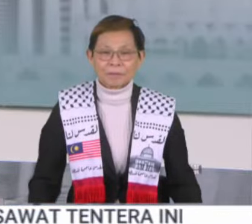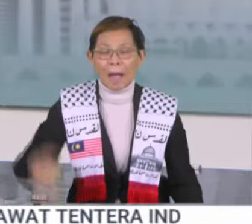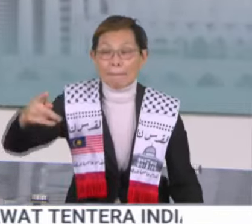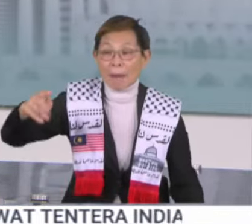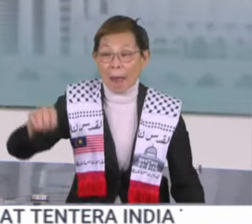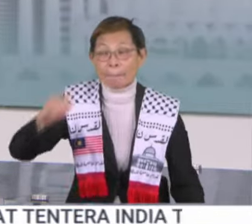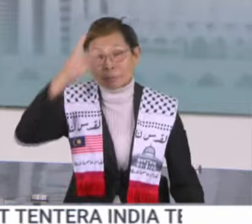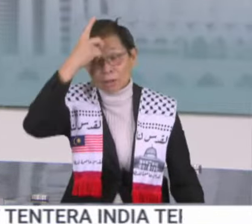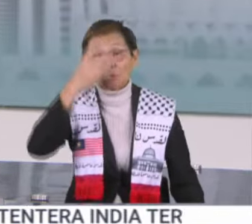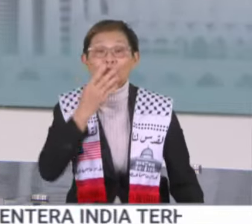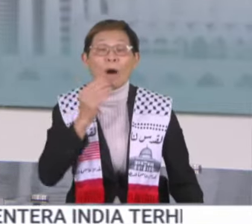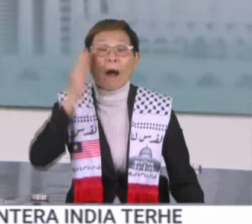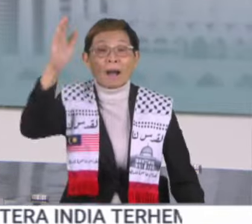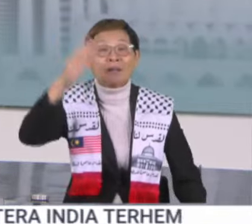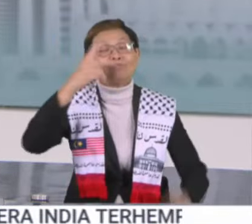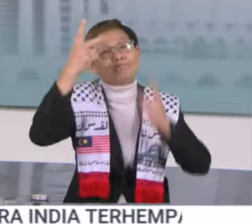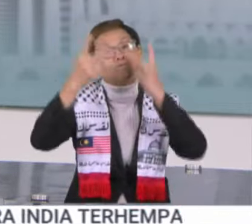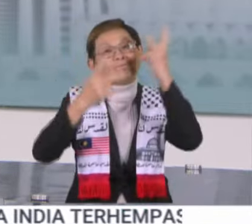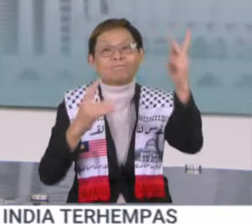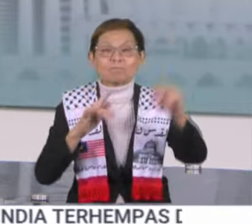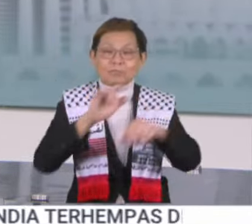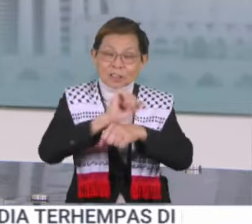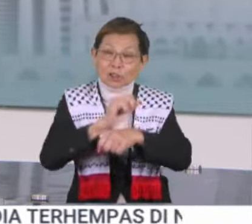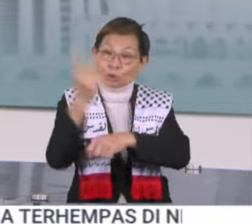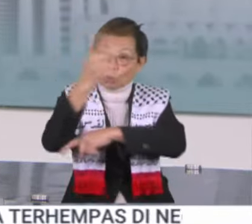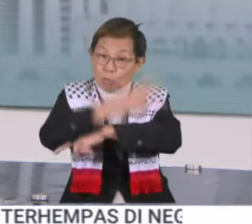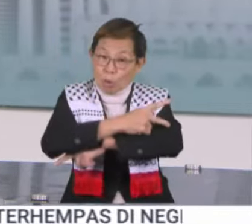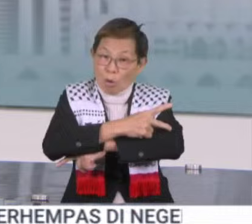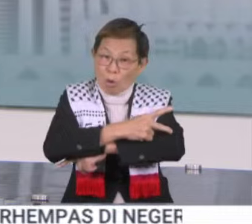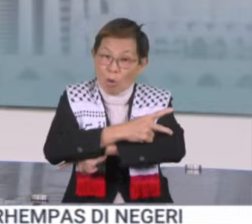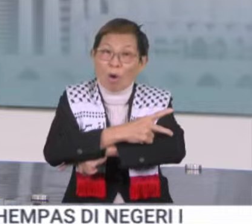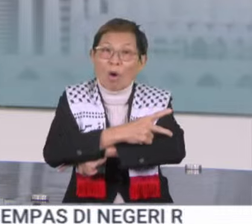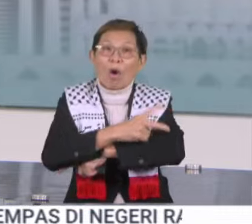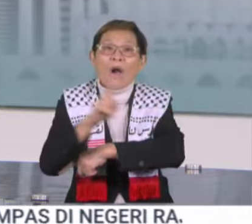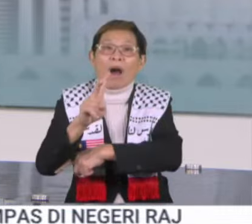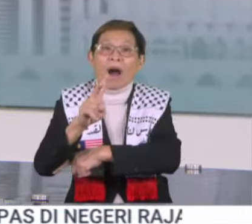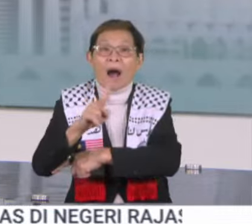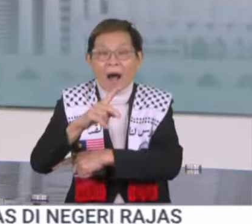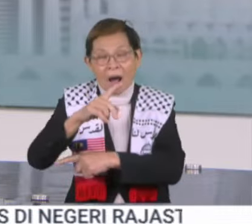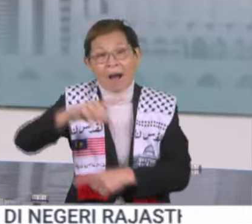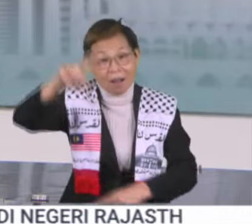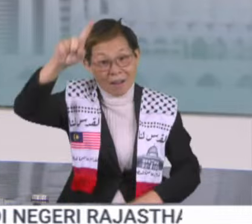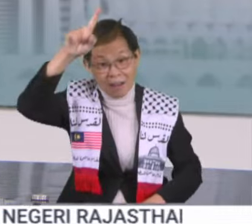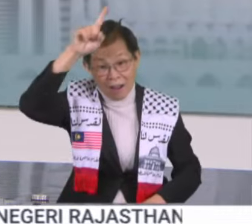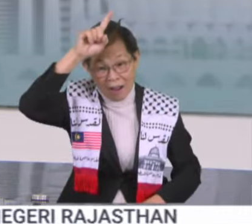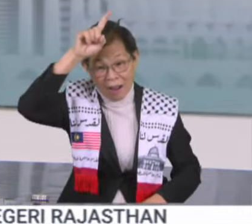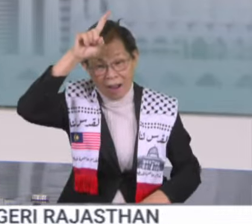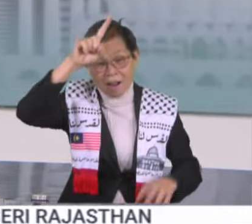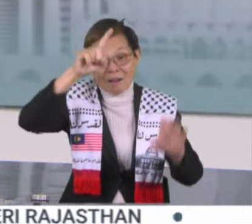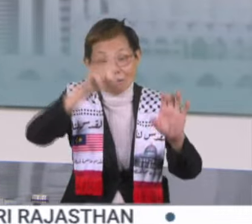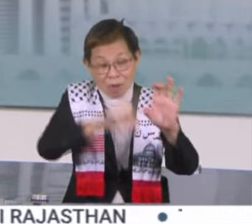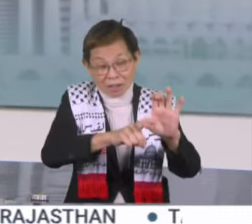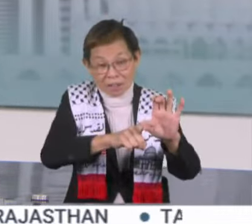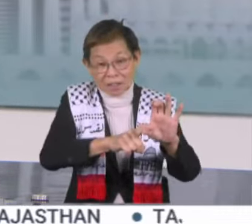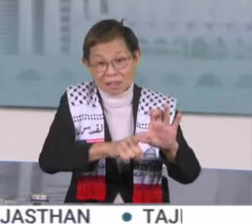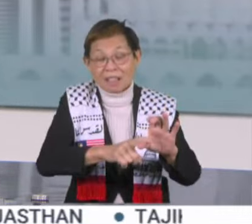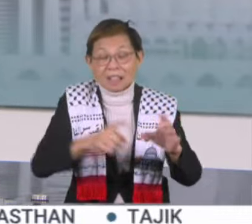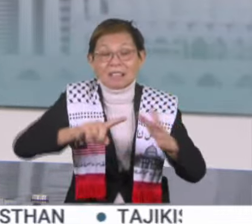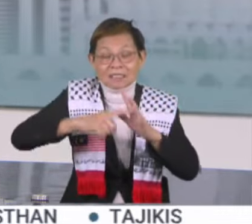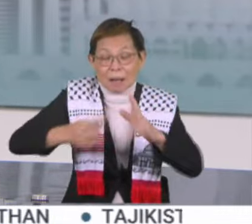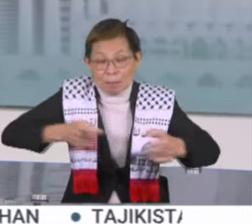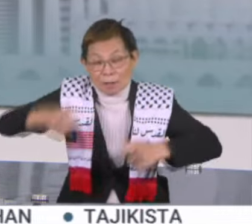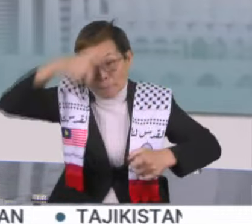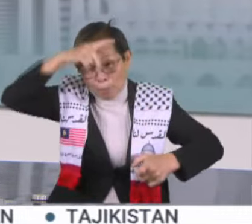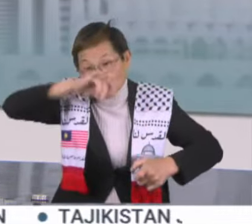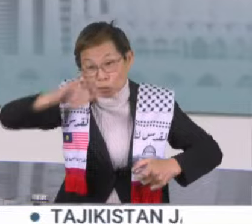Perdana Menteri Datuk Seri Anwar Ibrahim akan mengadakan lawatan kerja dua hari ke Vladivostok bermula esok. Lawatan pertama ke Rusia sejak mentadbir Putrajaya